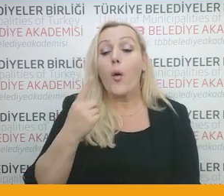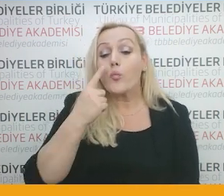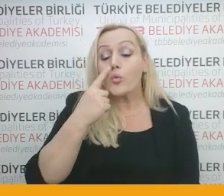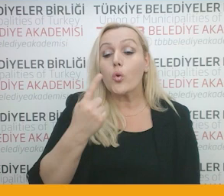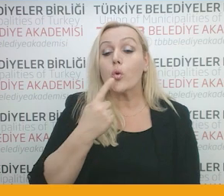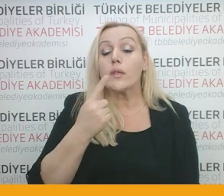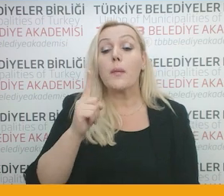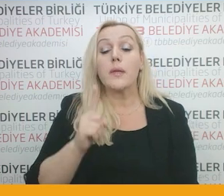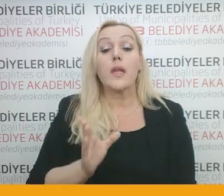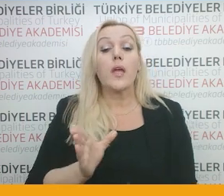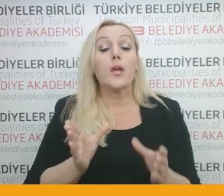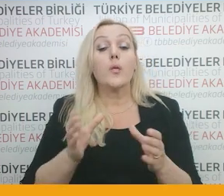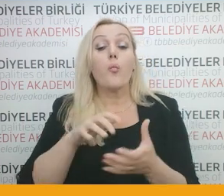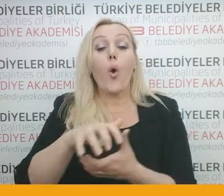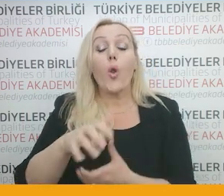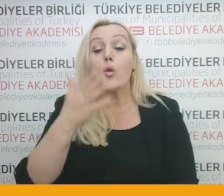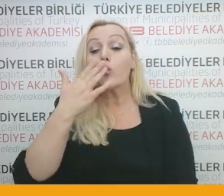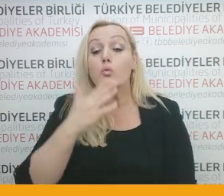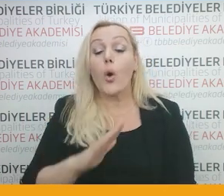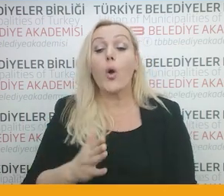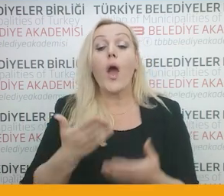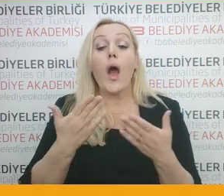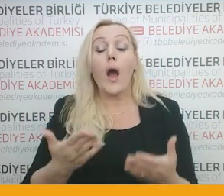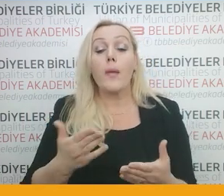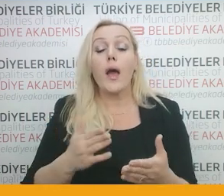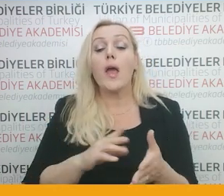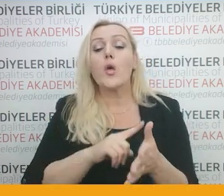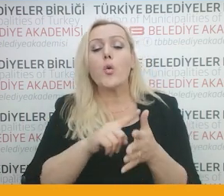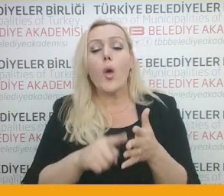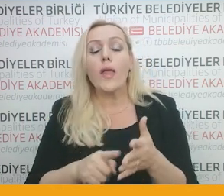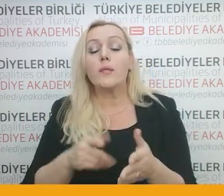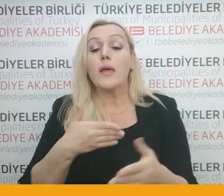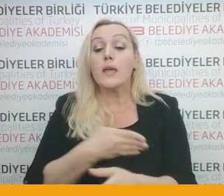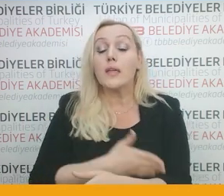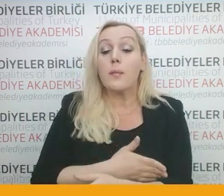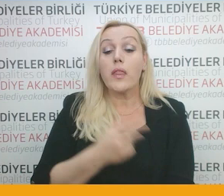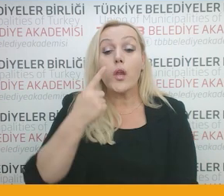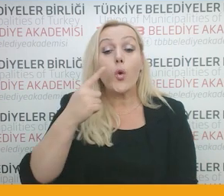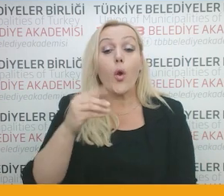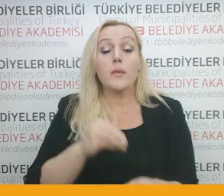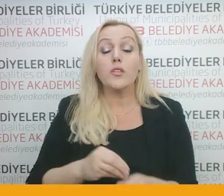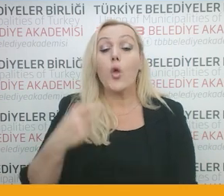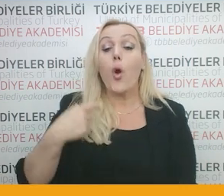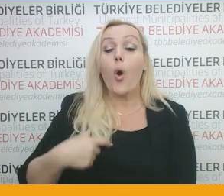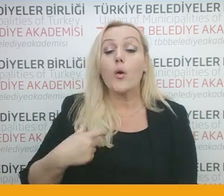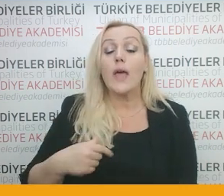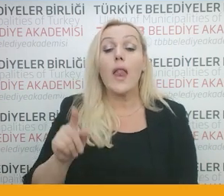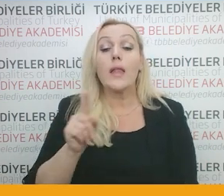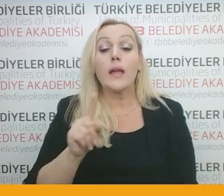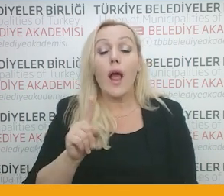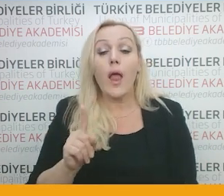diye bir birim yoktur harcama birimi. Ancak üst yönetimin hizmetleri görmesi için de özel kalem şeklinde